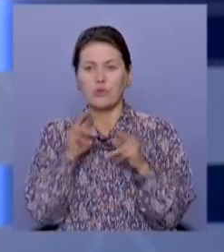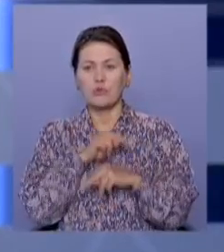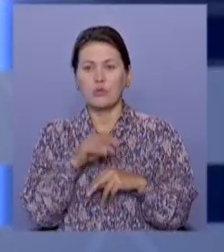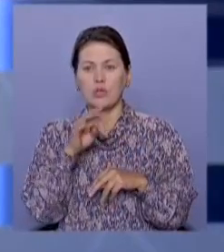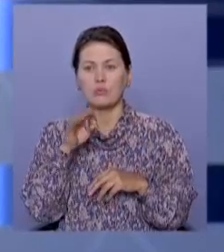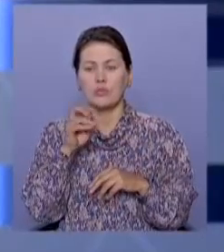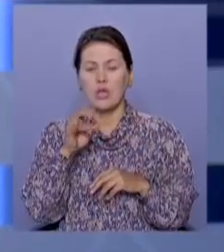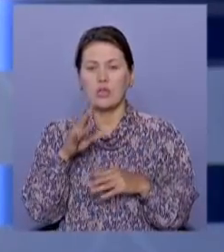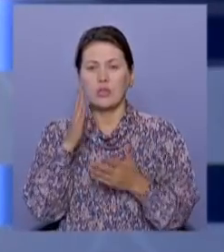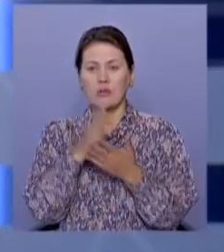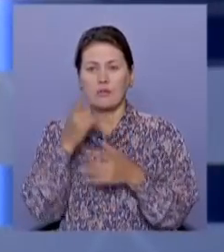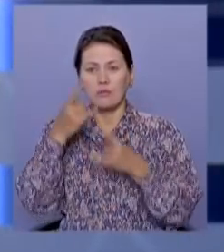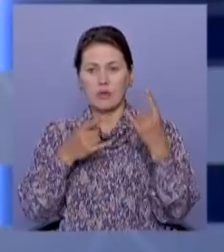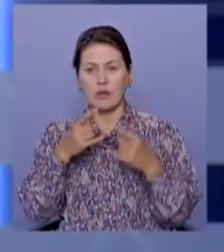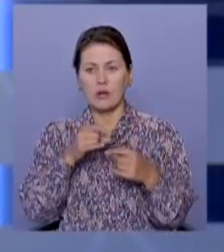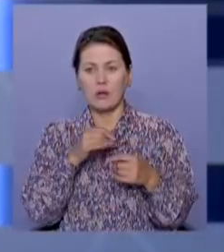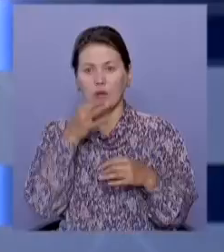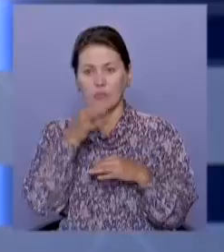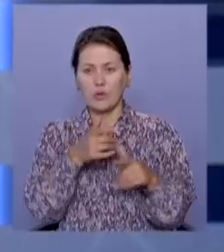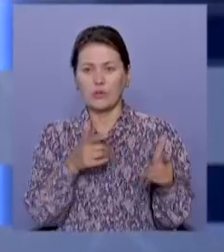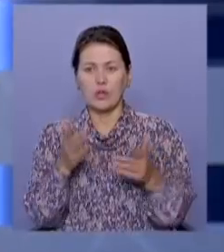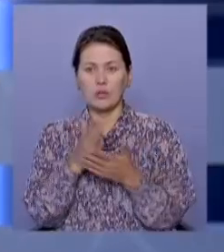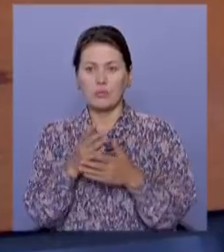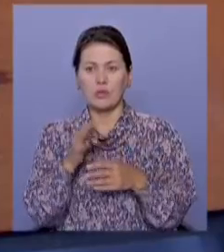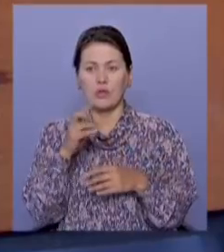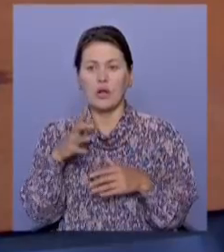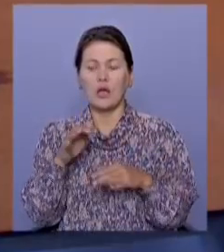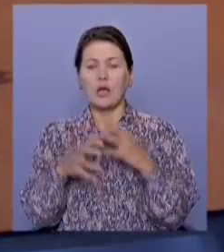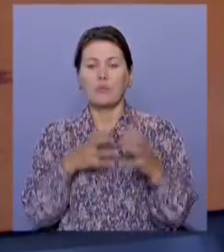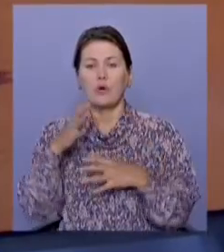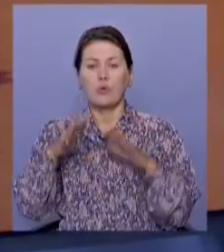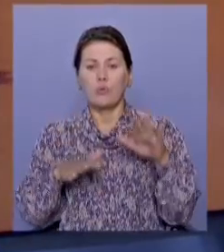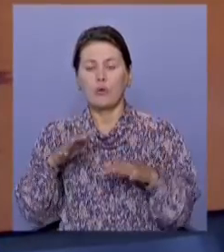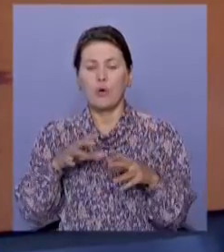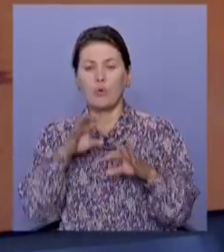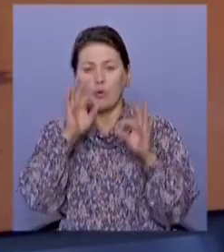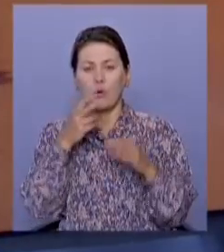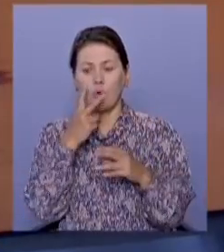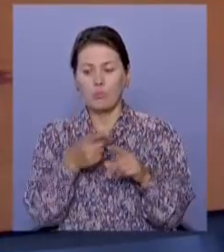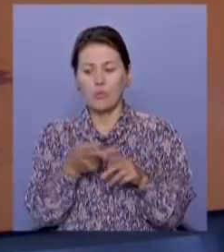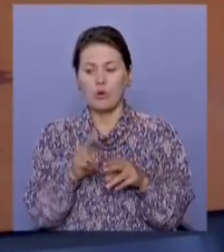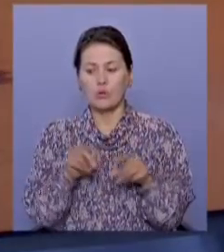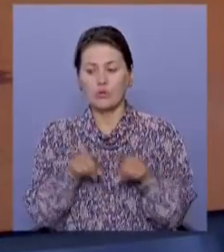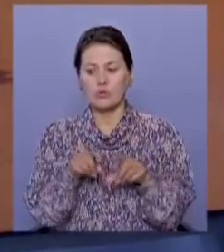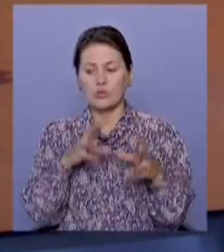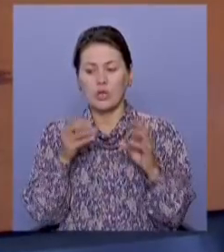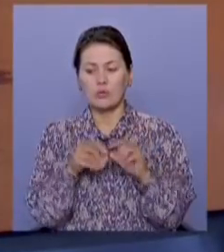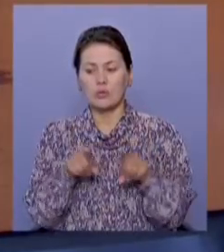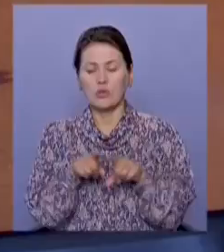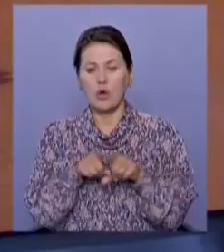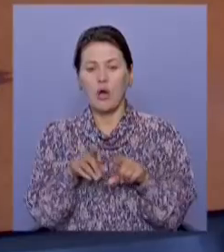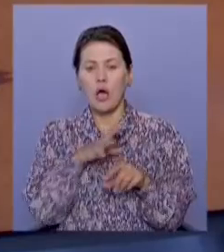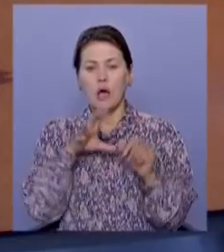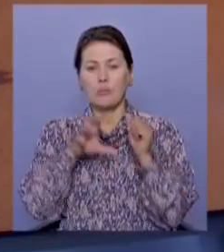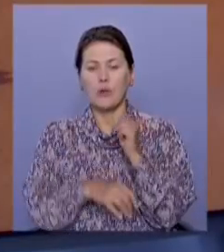Жадыра Омаржан тікелей эфирде айтып беруге дайын. Жадыра, халықаралық деңгейдегі өнер көрсететін жалпы ең соңғы